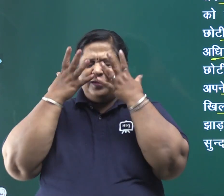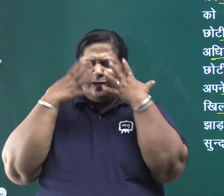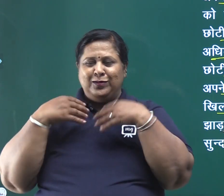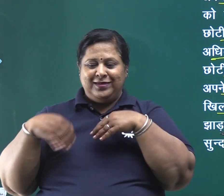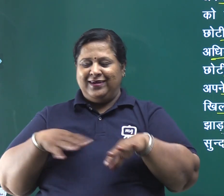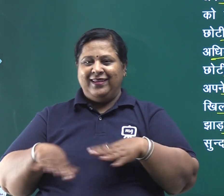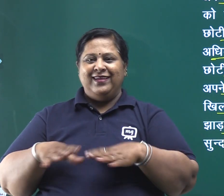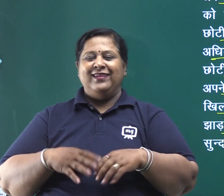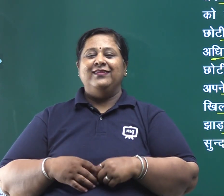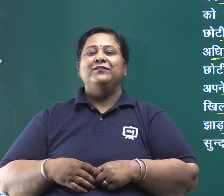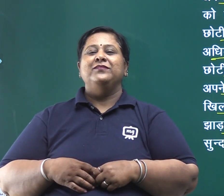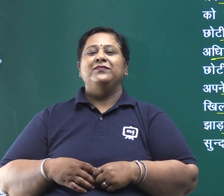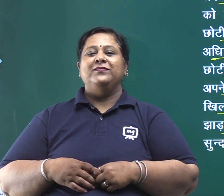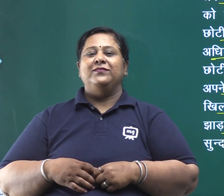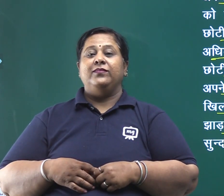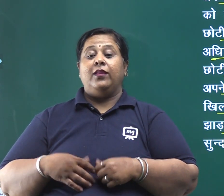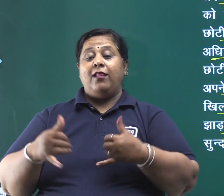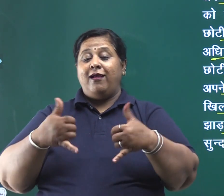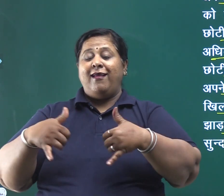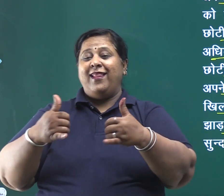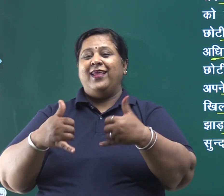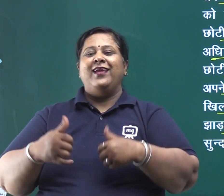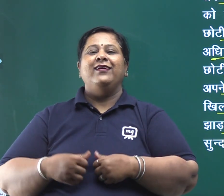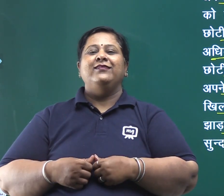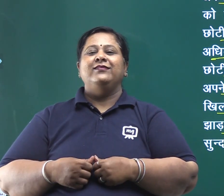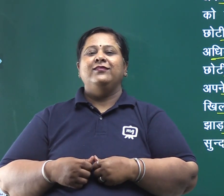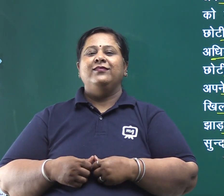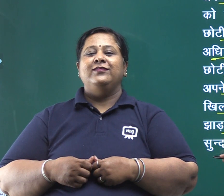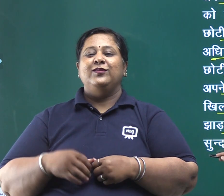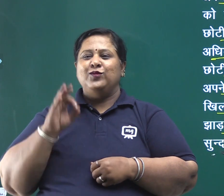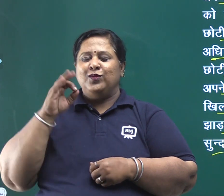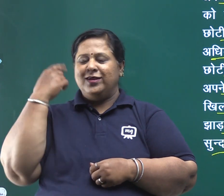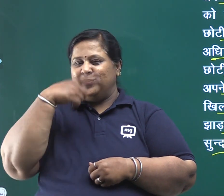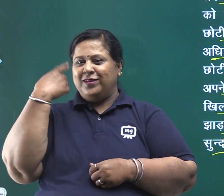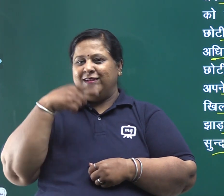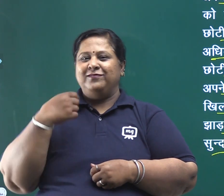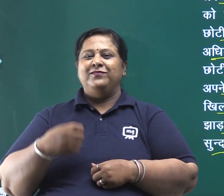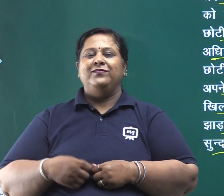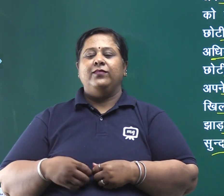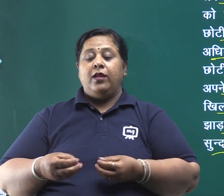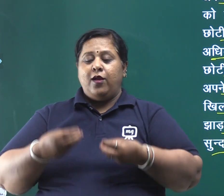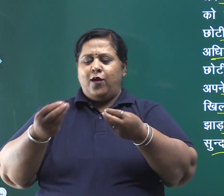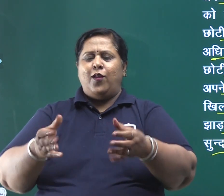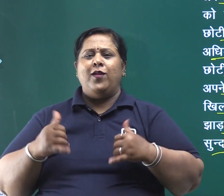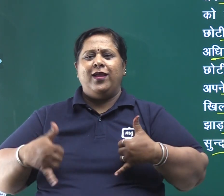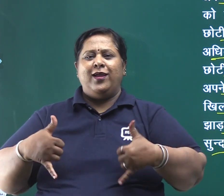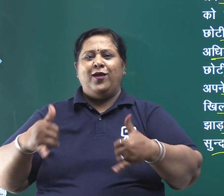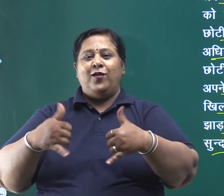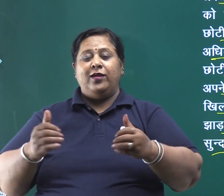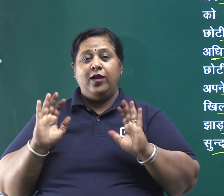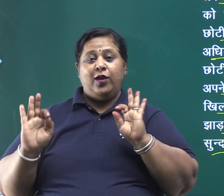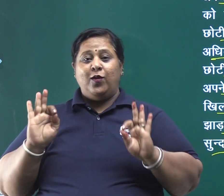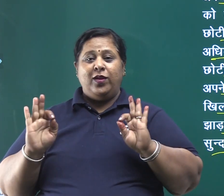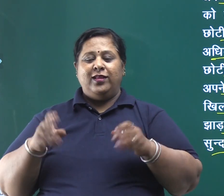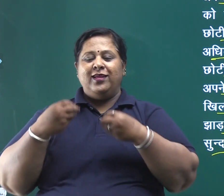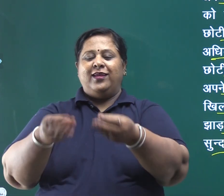धूल झाड़ पोंछकर खेलने के लिए सुंदर खिलौने देगी।